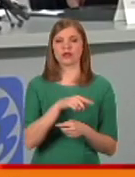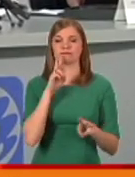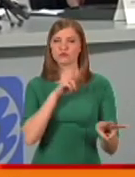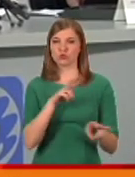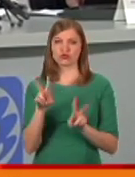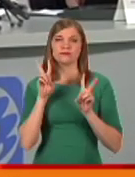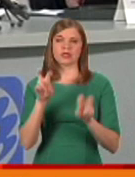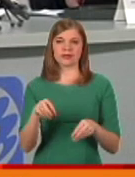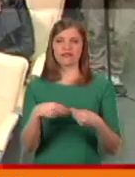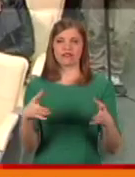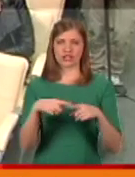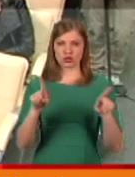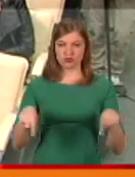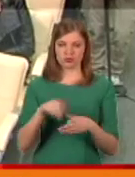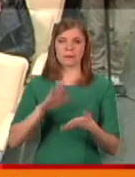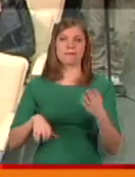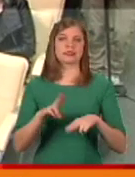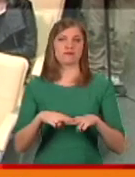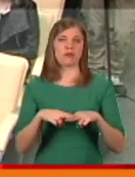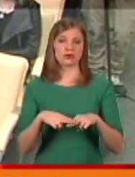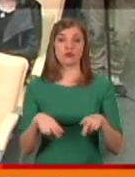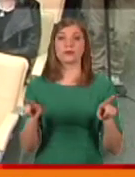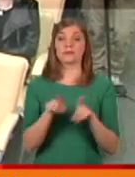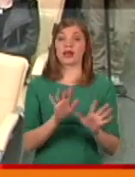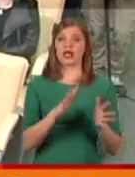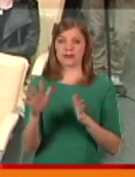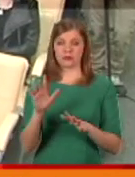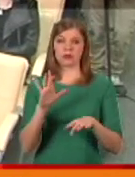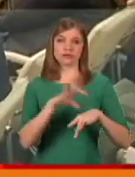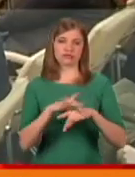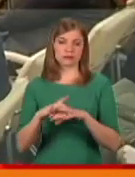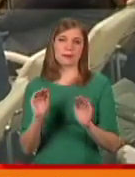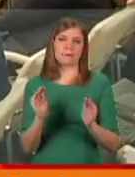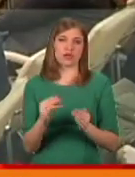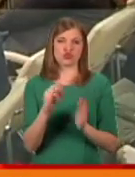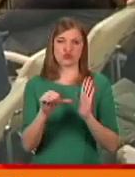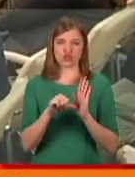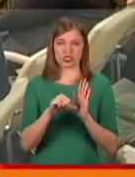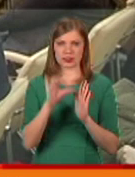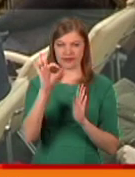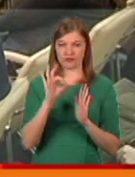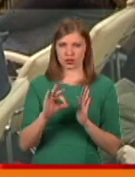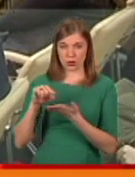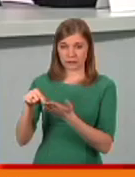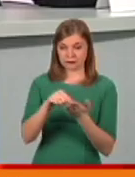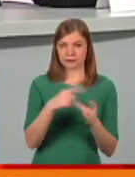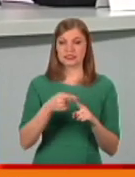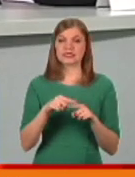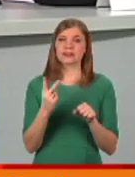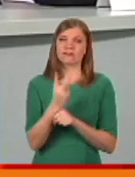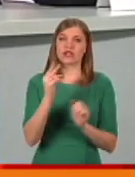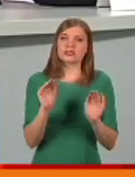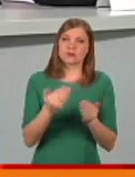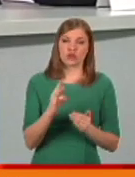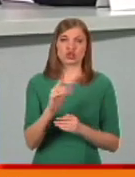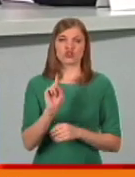«Опори» назвали видачу бюлетенів без паспорта. Такі випадки зафіксовані менш як на 6% дільниць. Це удвічі